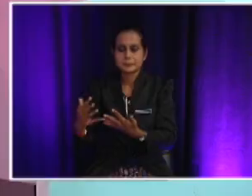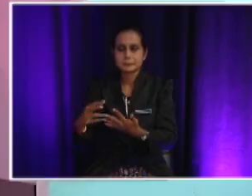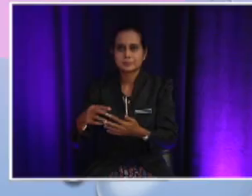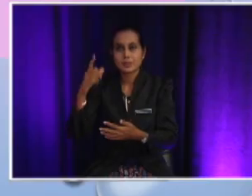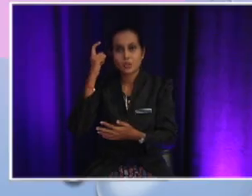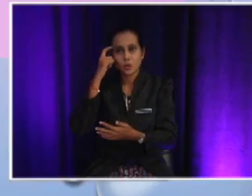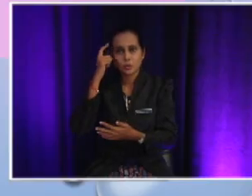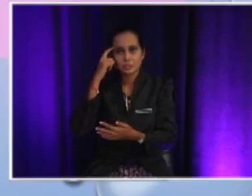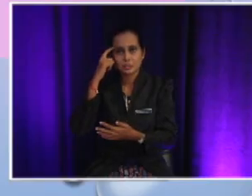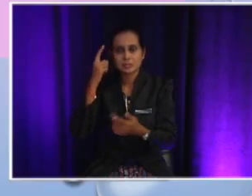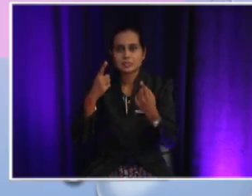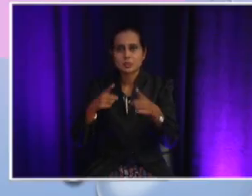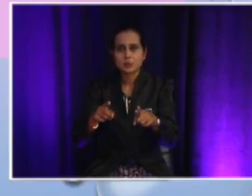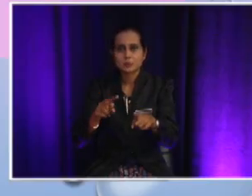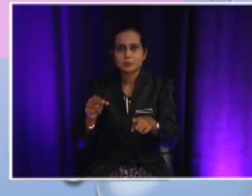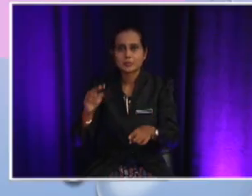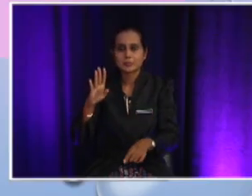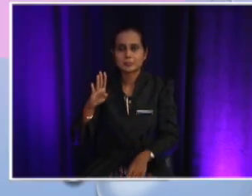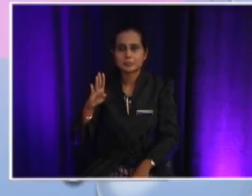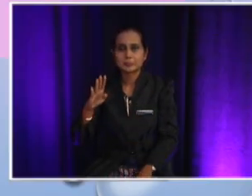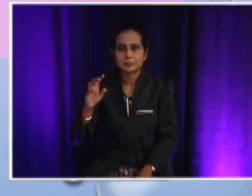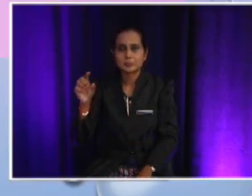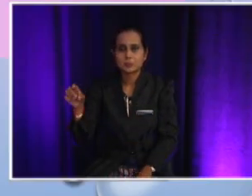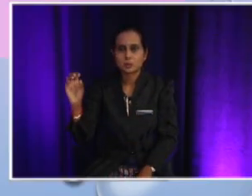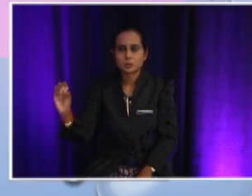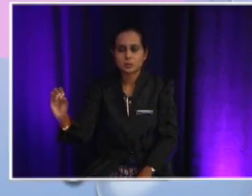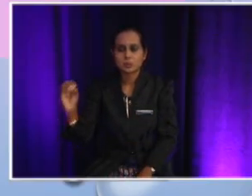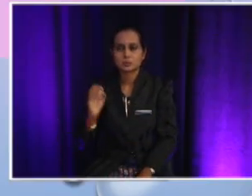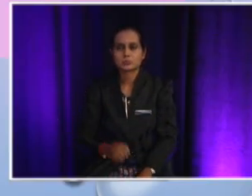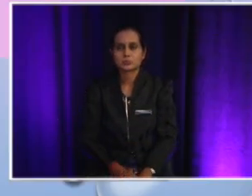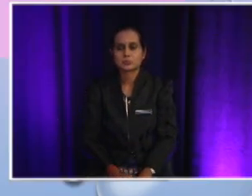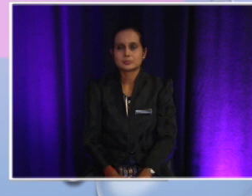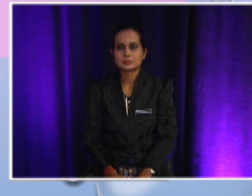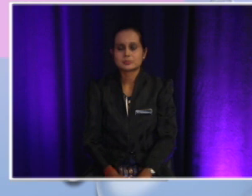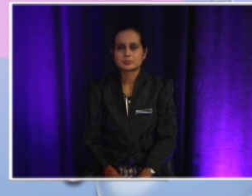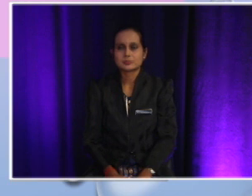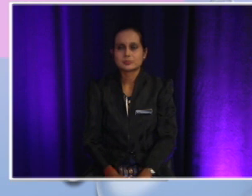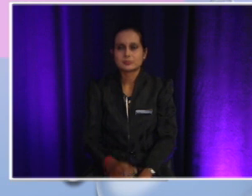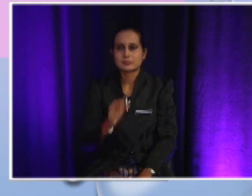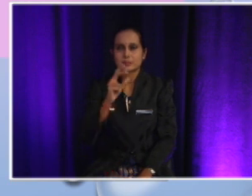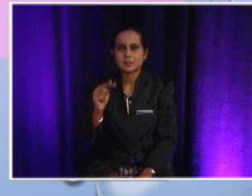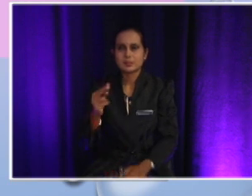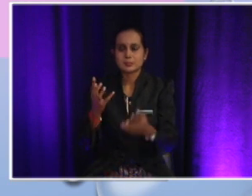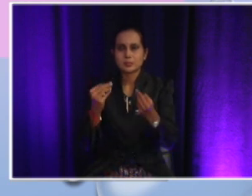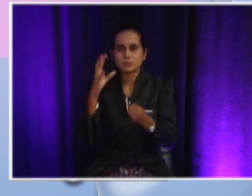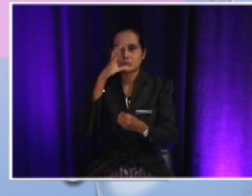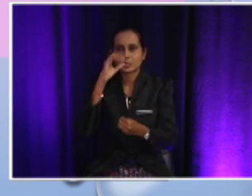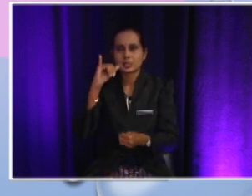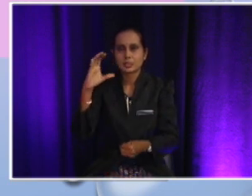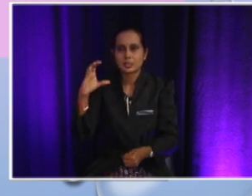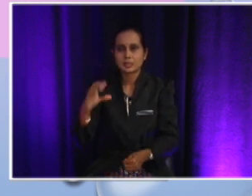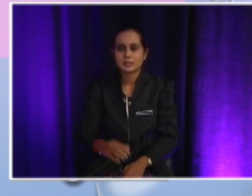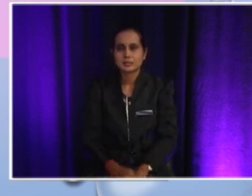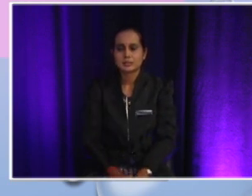jawapan yang ini mestilah kita dapat VCE sini kita dapat kosong. Okey. Dan soalan kita nak cari IC. Okey, IC sini dia